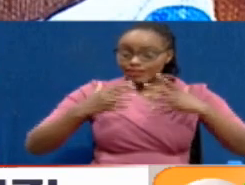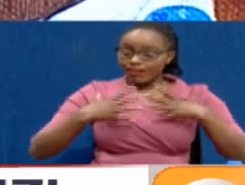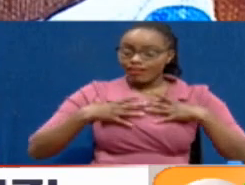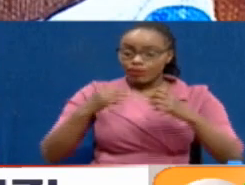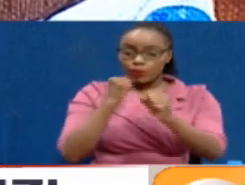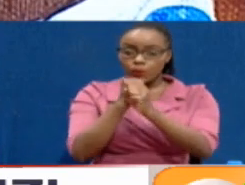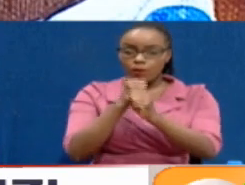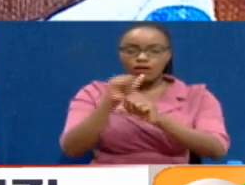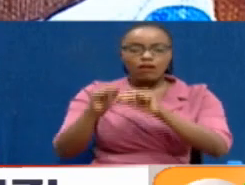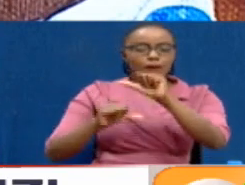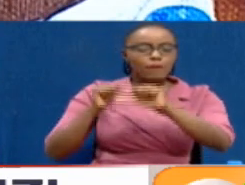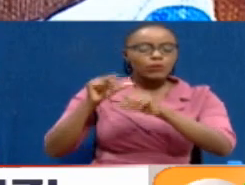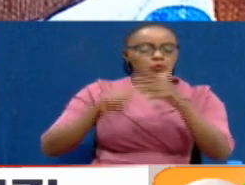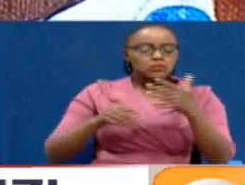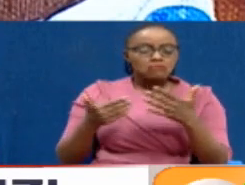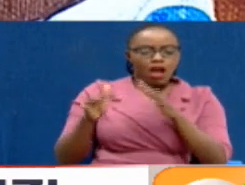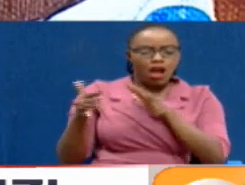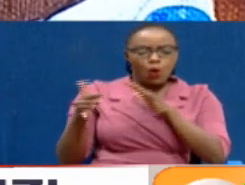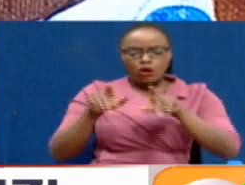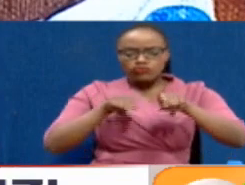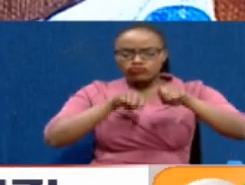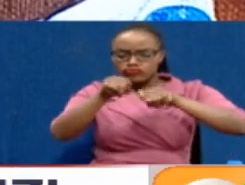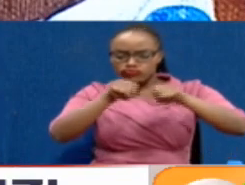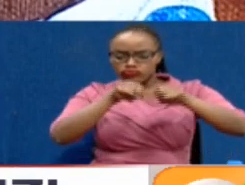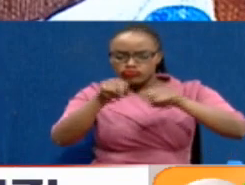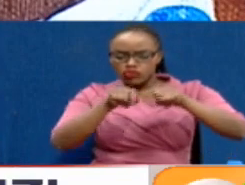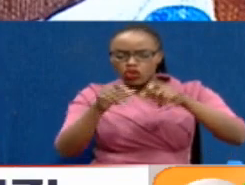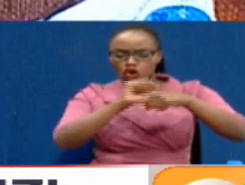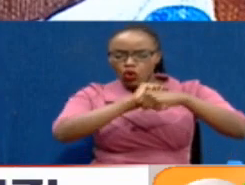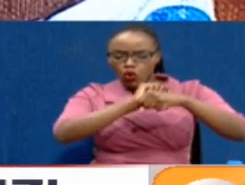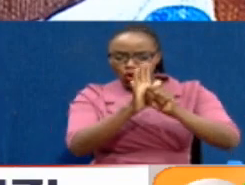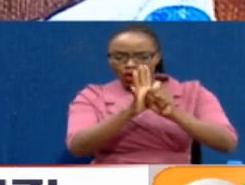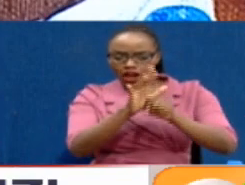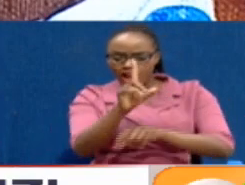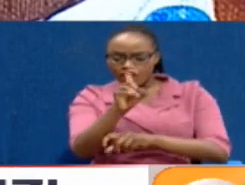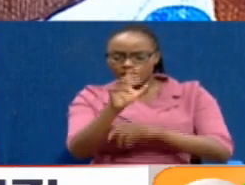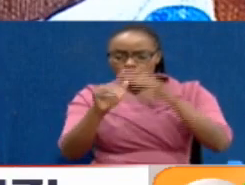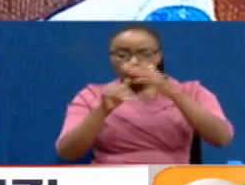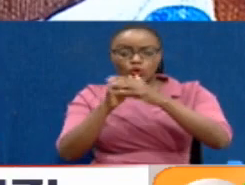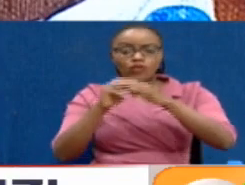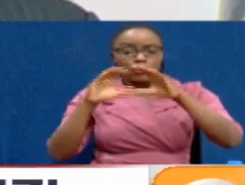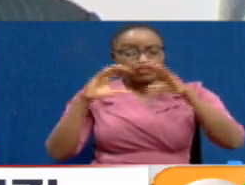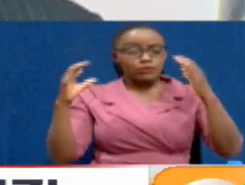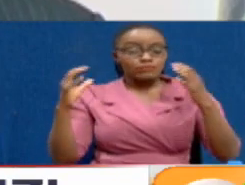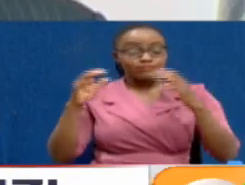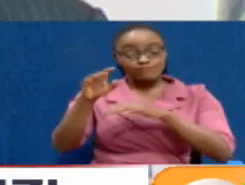afya kuhusiana na namna ya kudhibiti virusi vya korona kote nchini.